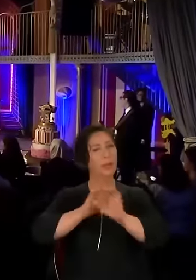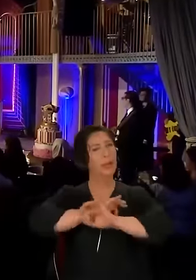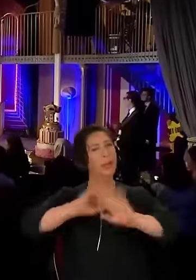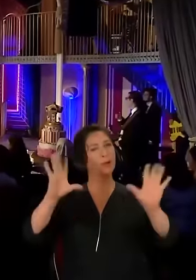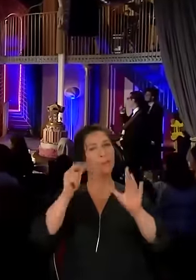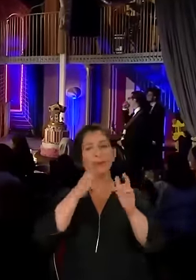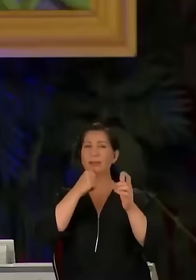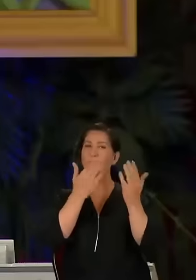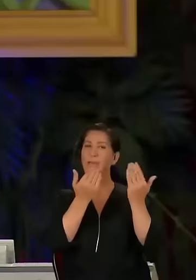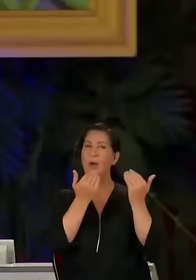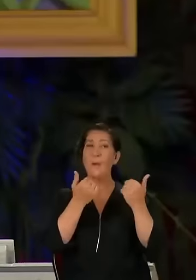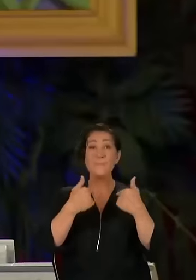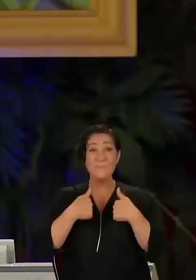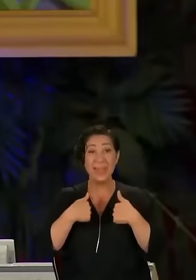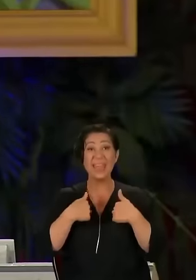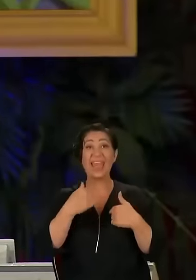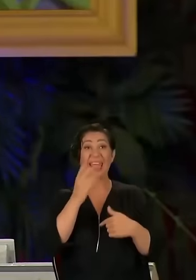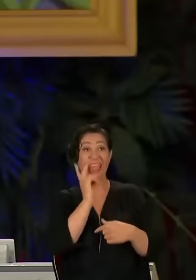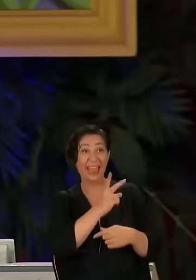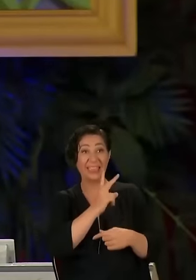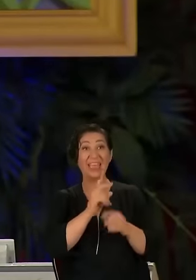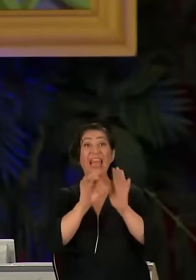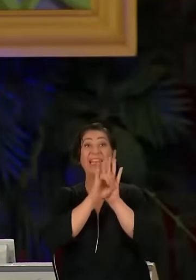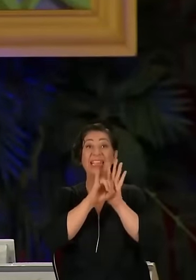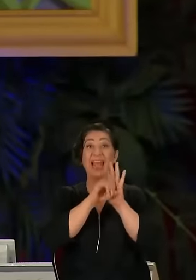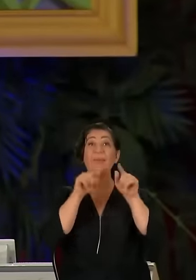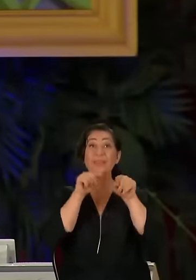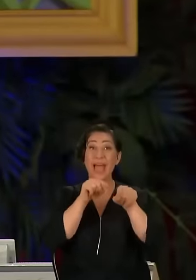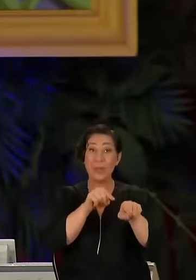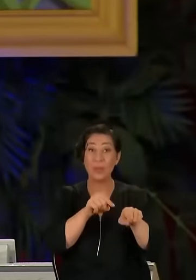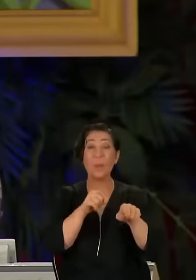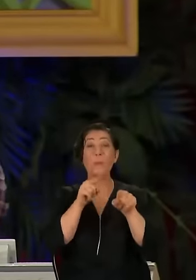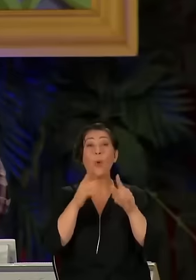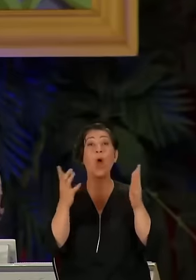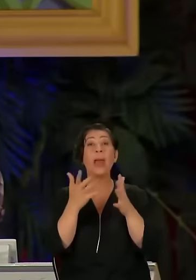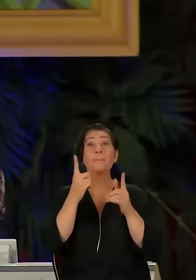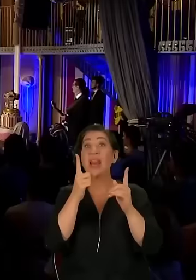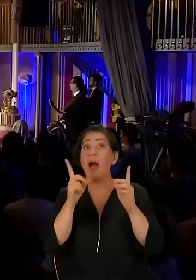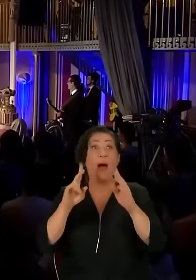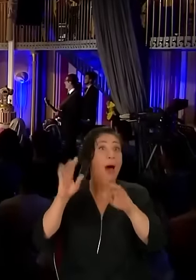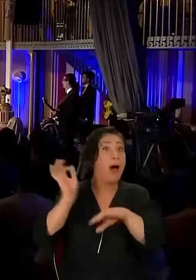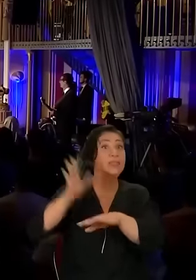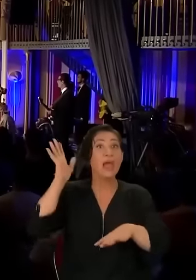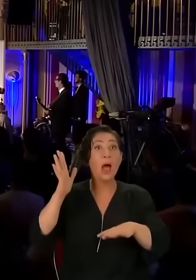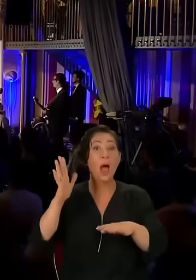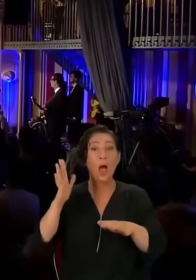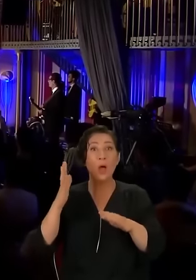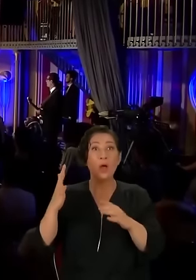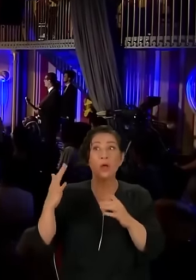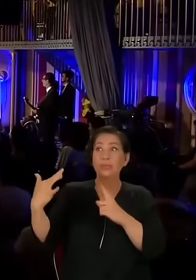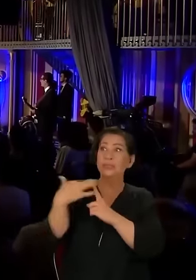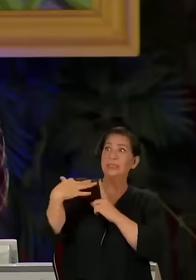harikulade bir adam gelecek. Ben de kendisini Instagram'dan takip ediyorum. Böyle bir anda